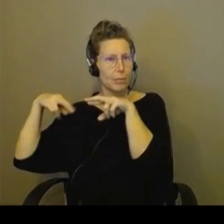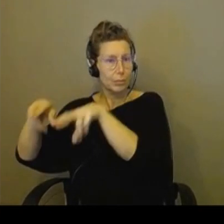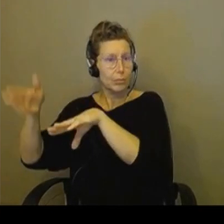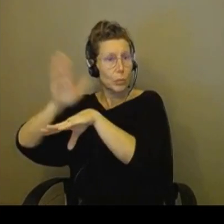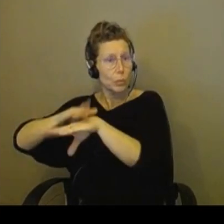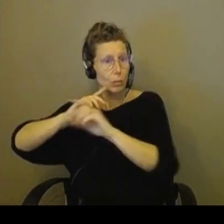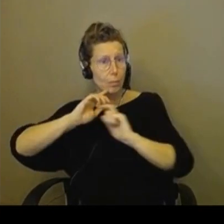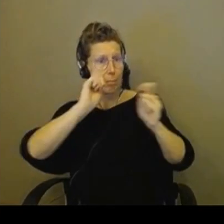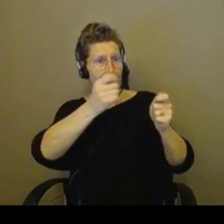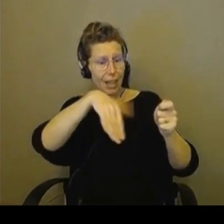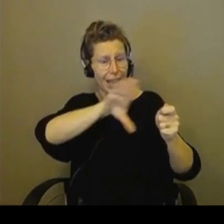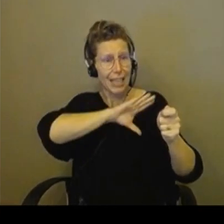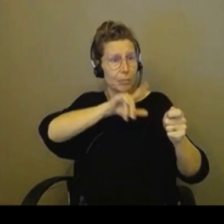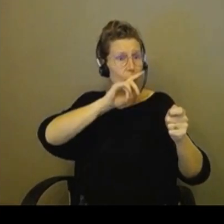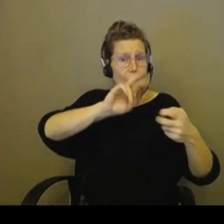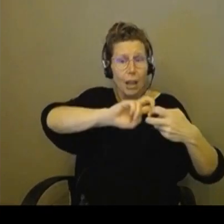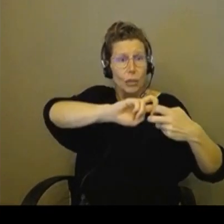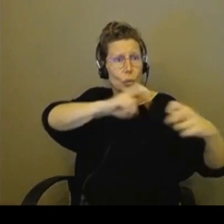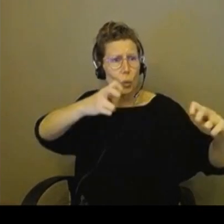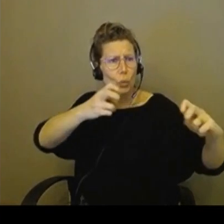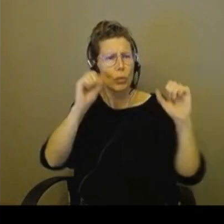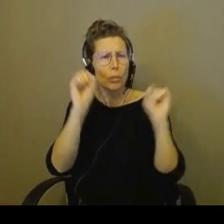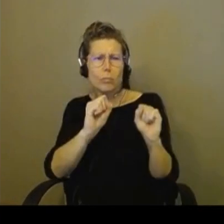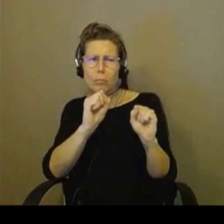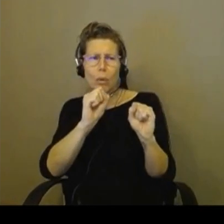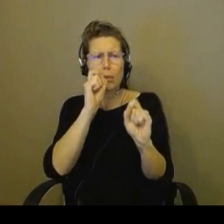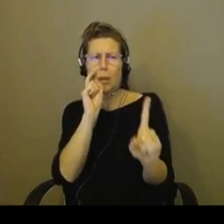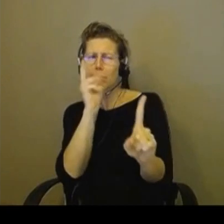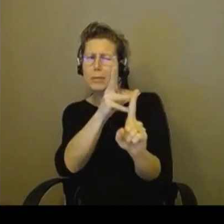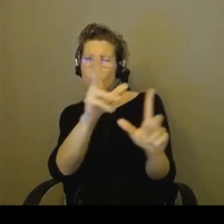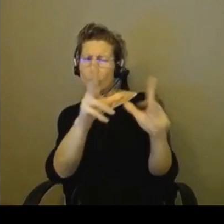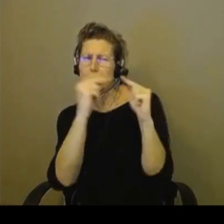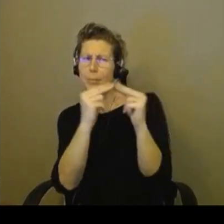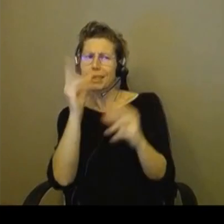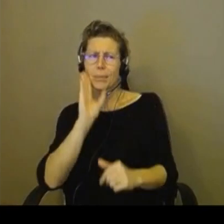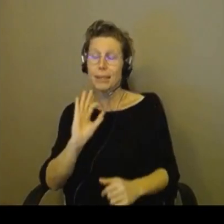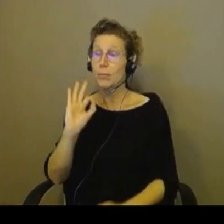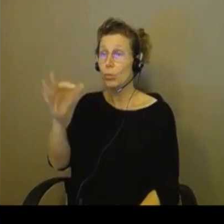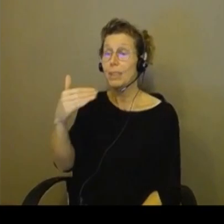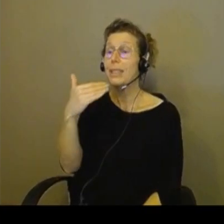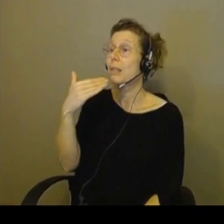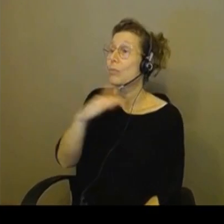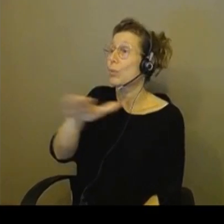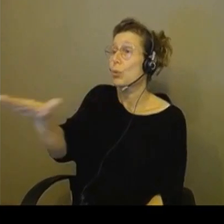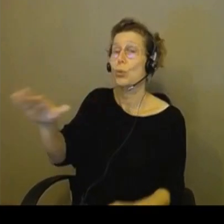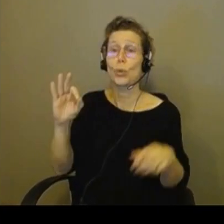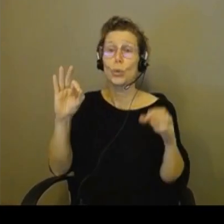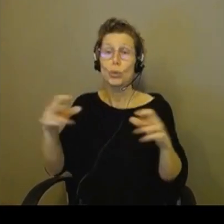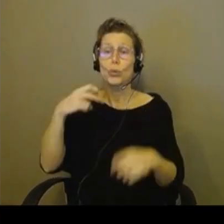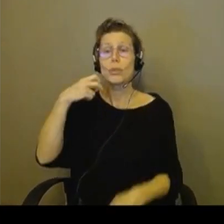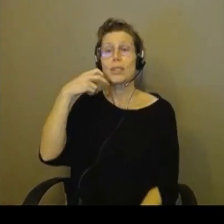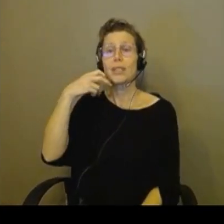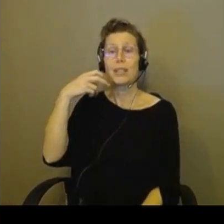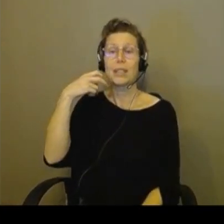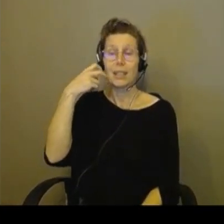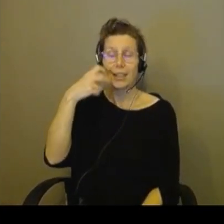nous en dire un peu plus sur votre mission ? Oui, tout à fait. Alors, bonjour à toutes et à tous. SNCF Réseau, c'est 50 000 hommes et femmes